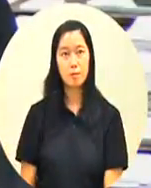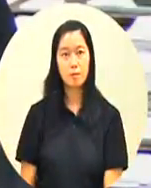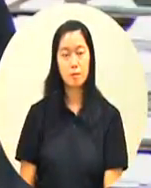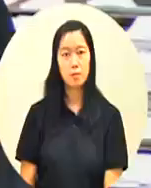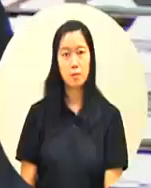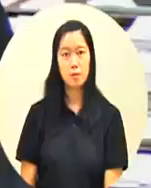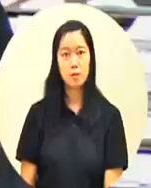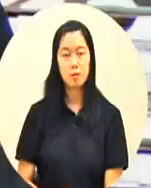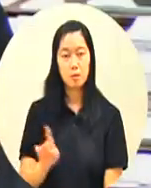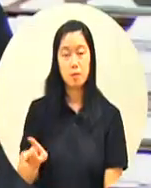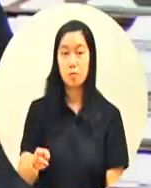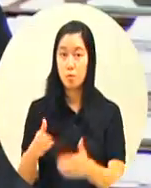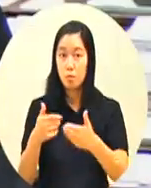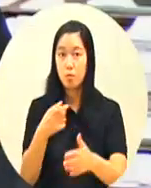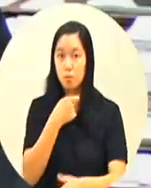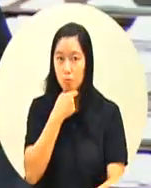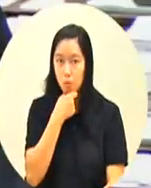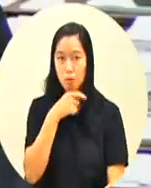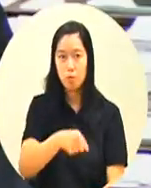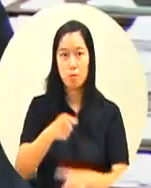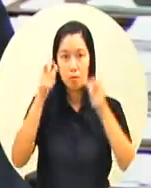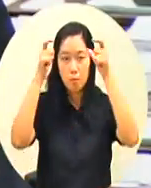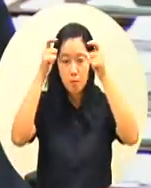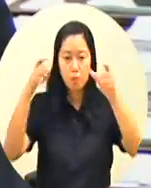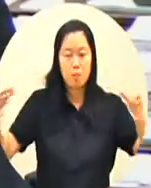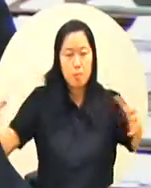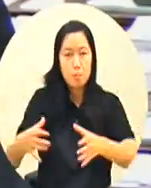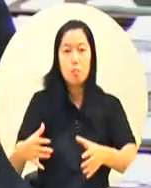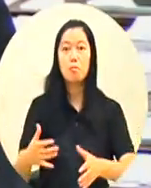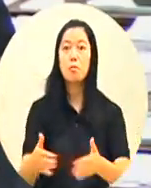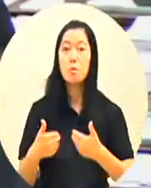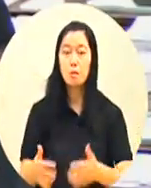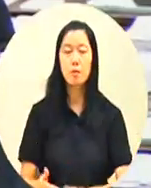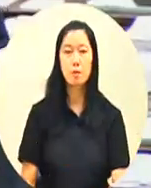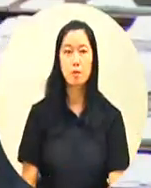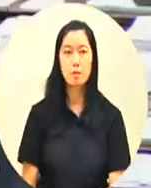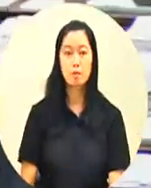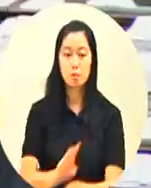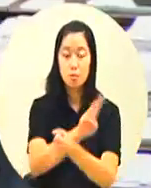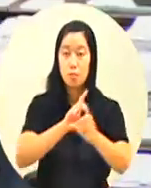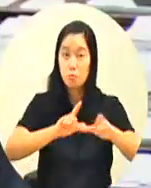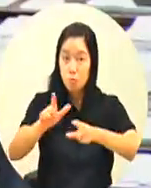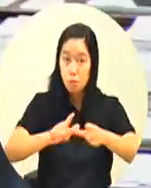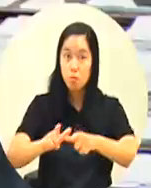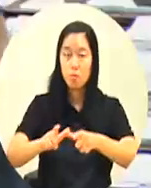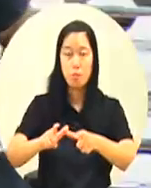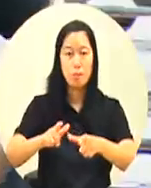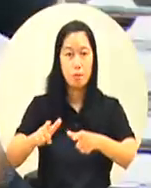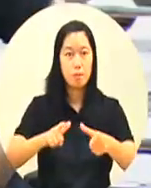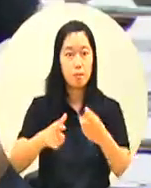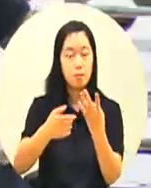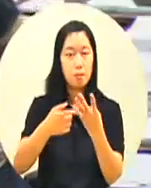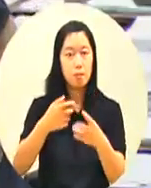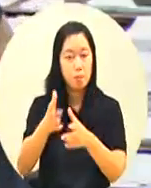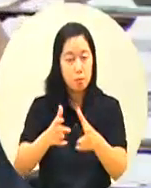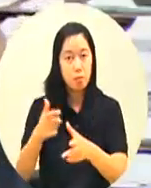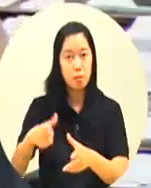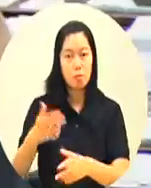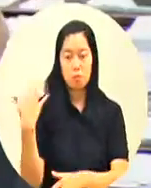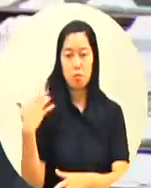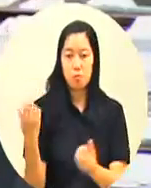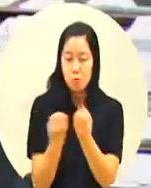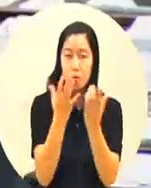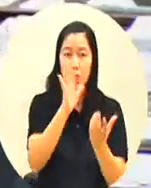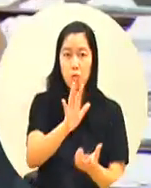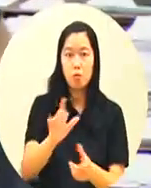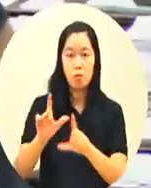是你愿不愿意跟高雄市一体共命啊。我记得好像在林园厂，还是在林园厂曾经发生事故，还是大